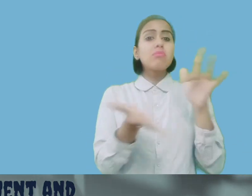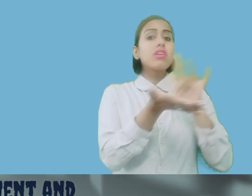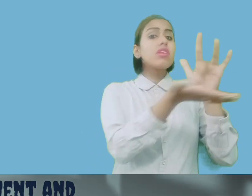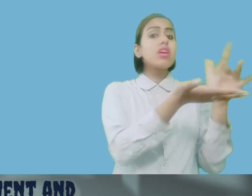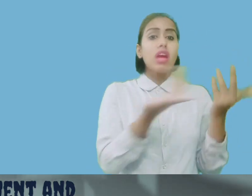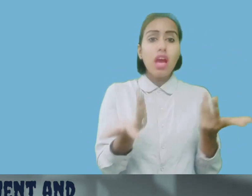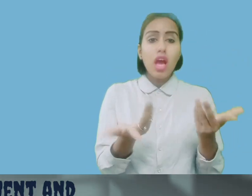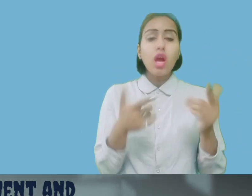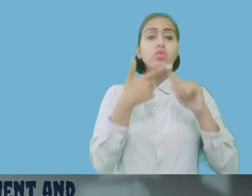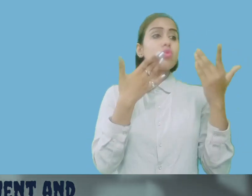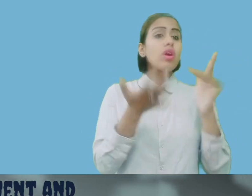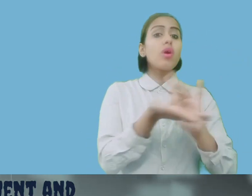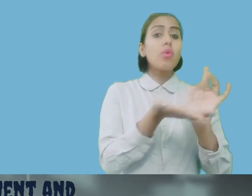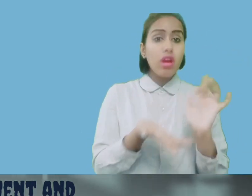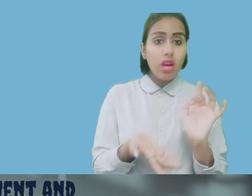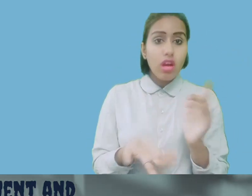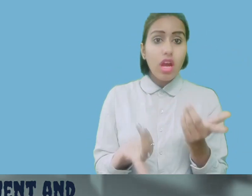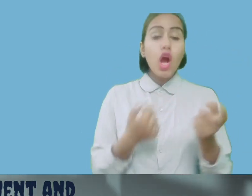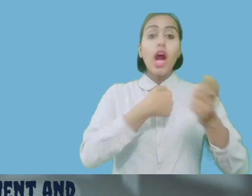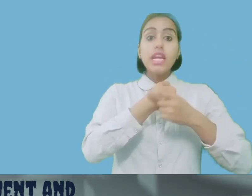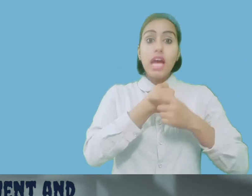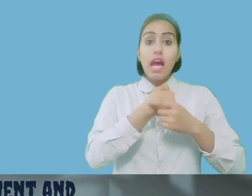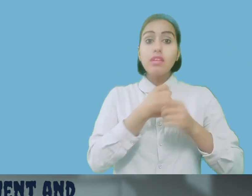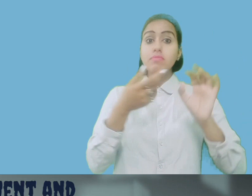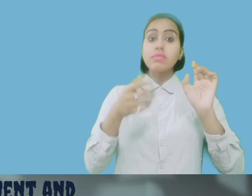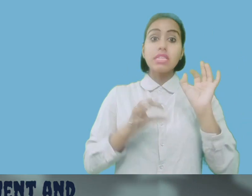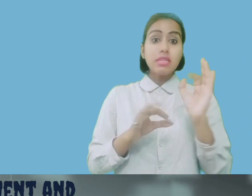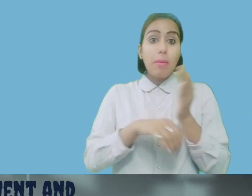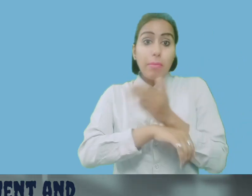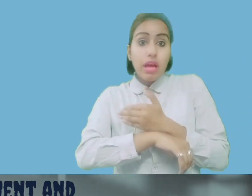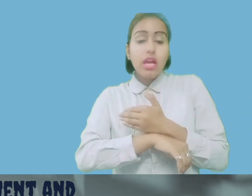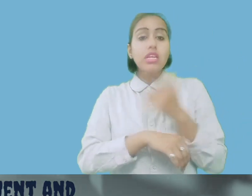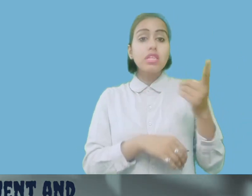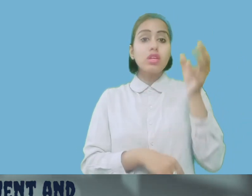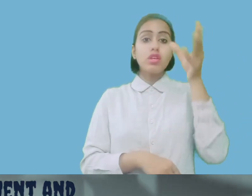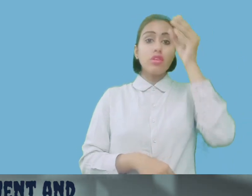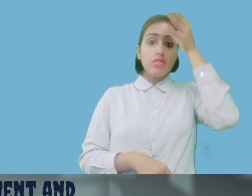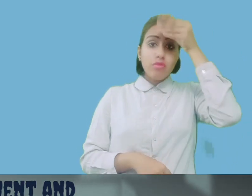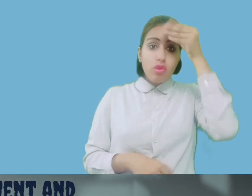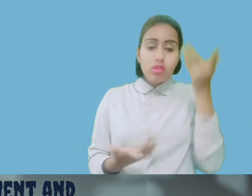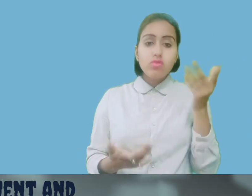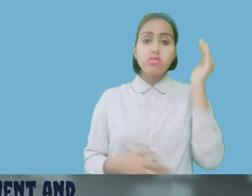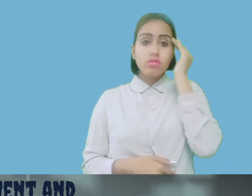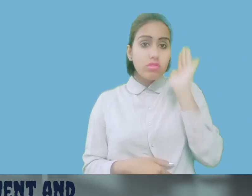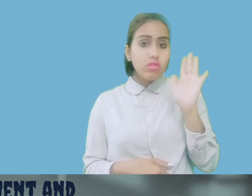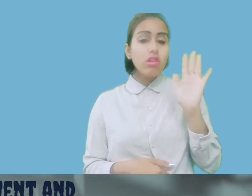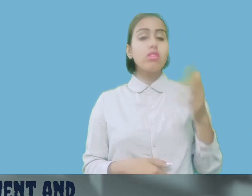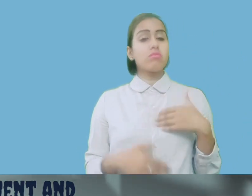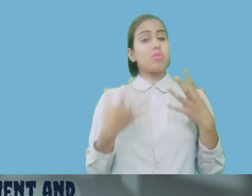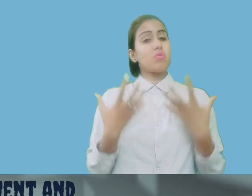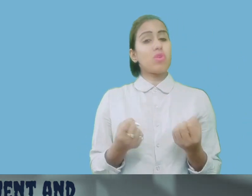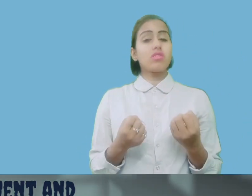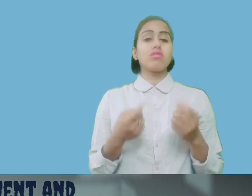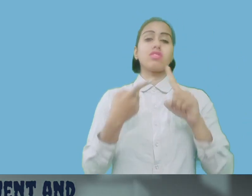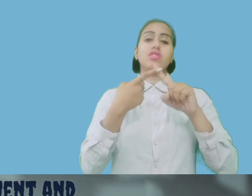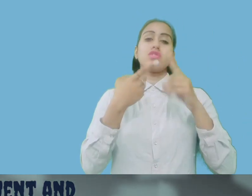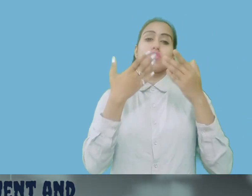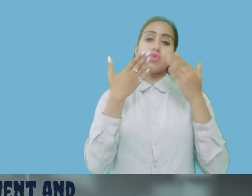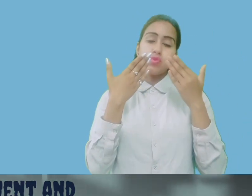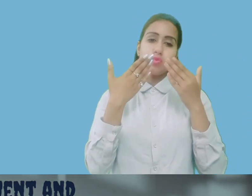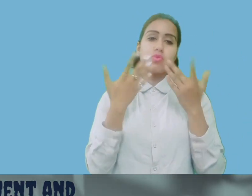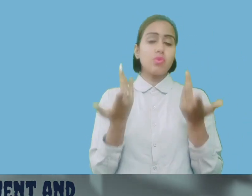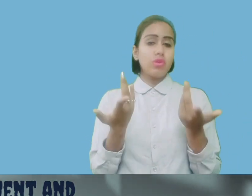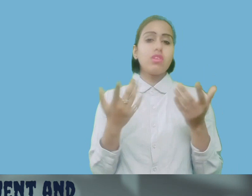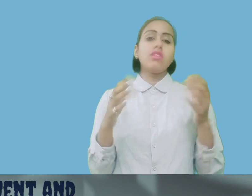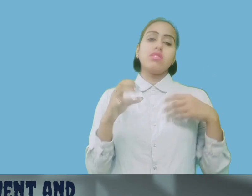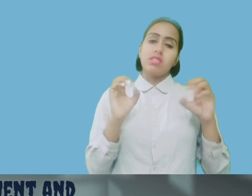लोग हैं वो जो आसानी से इसको ग्रैब कर सकें। और अभी लोगों को अगर अच्छी शिक्षा लेनी